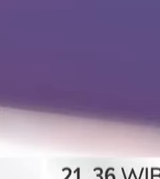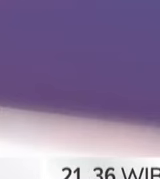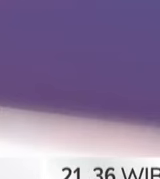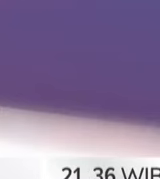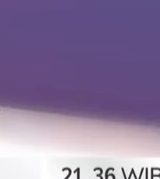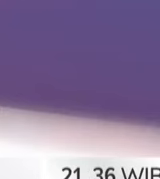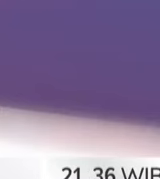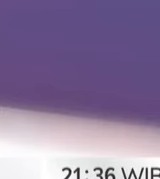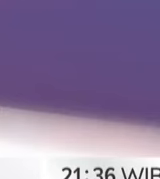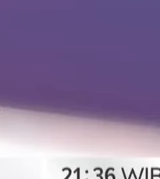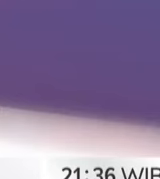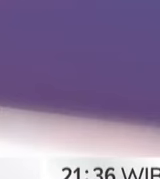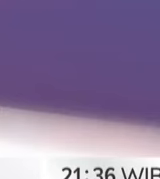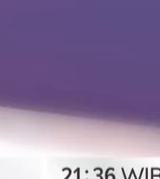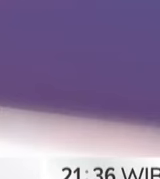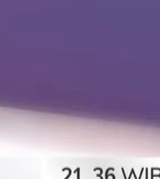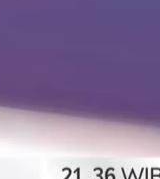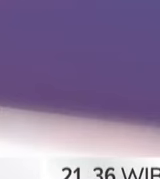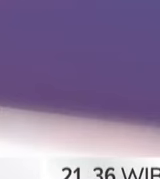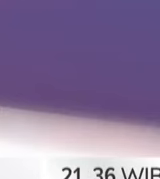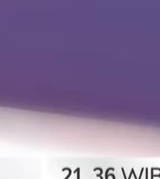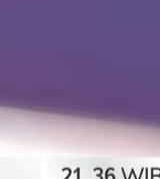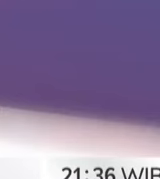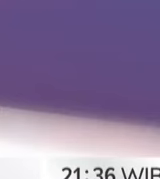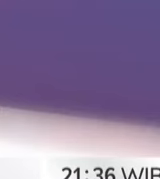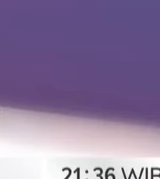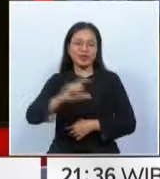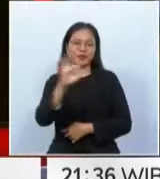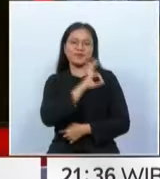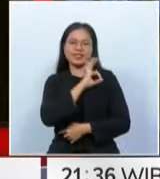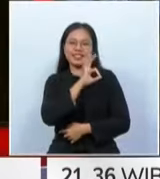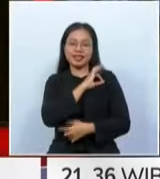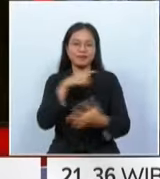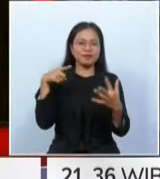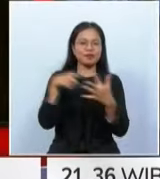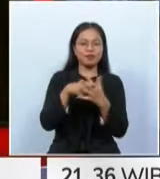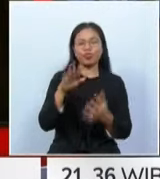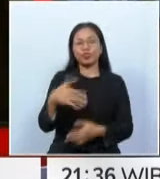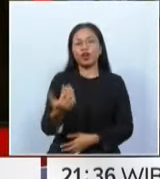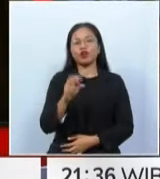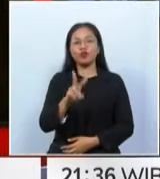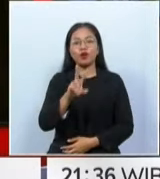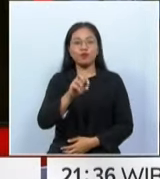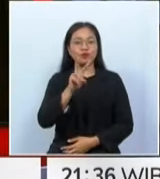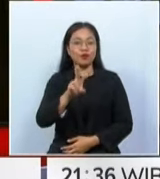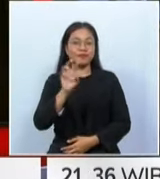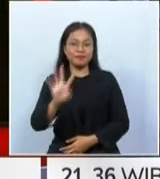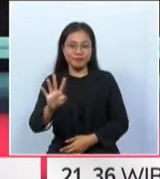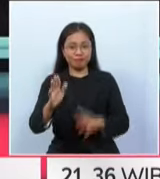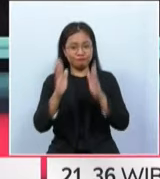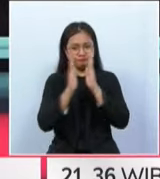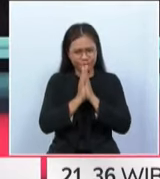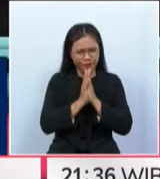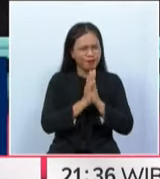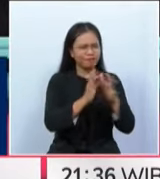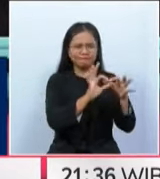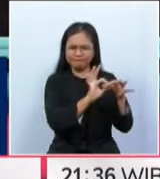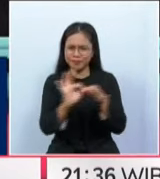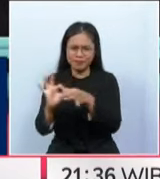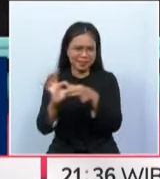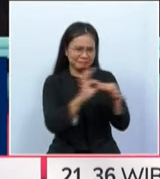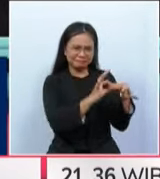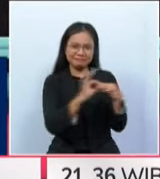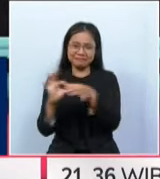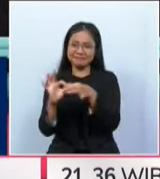ta dalam acara debat ketiga calon presiden Pemilu tahun 2024 mohon kerja samanya bapak dan ibu sekalian karena ada